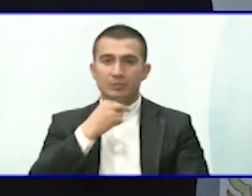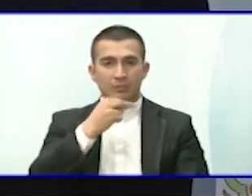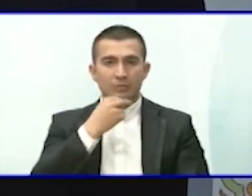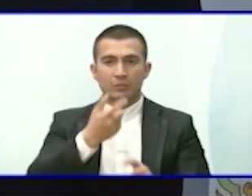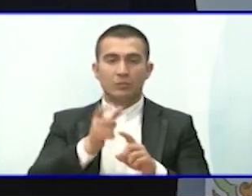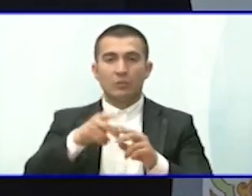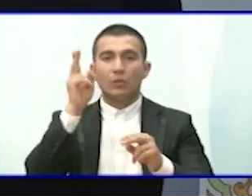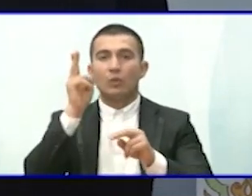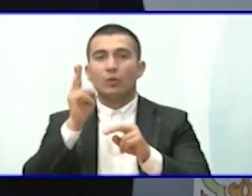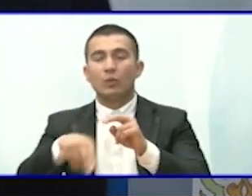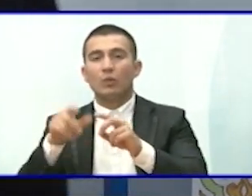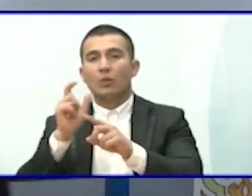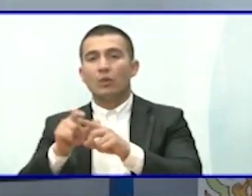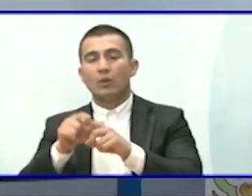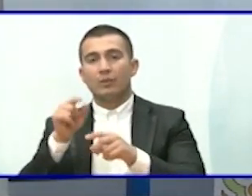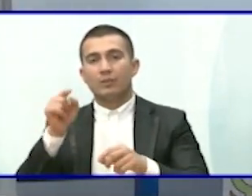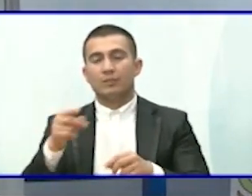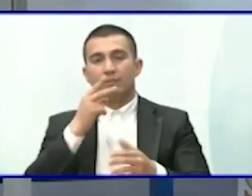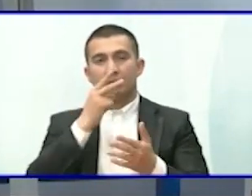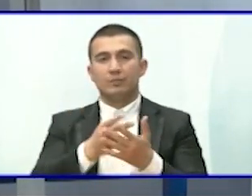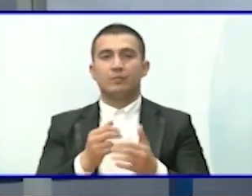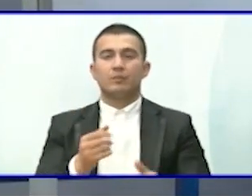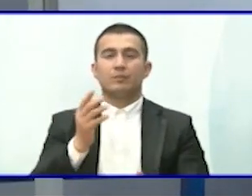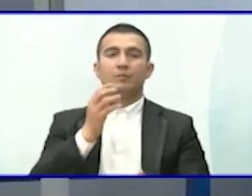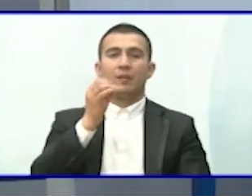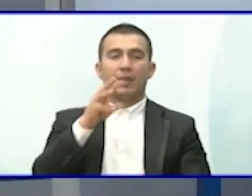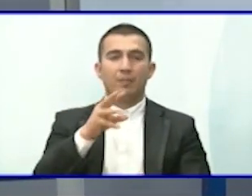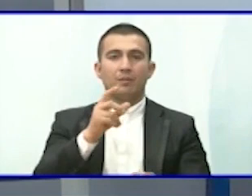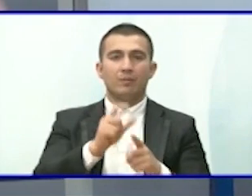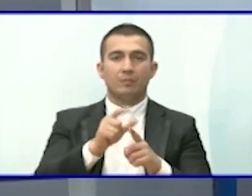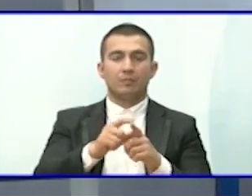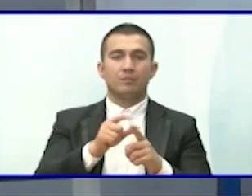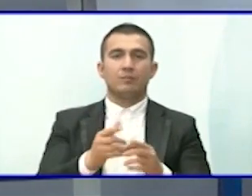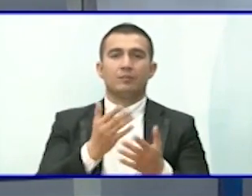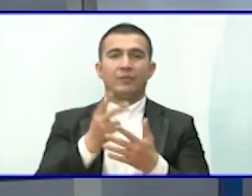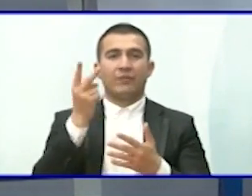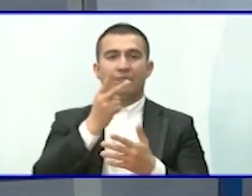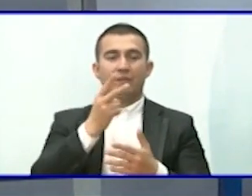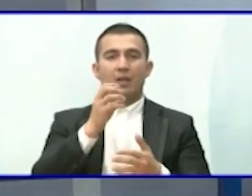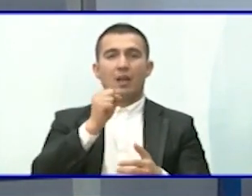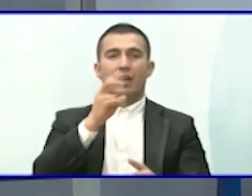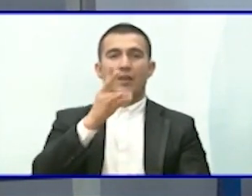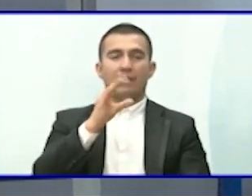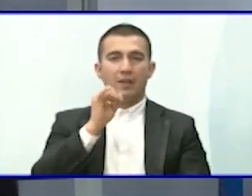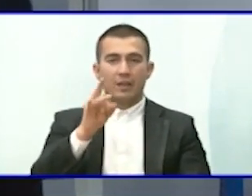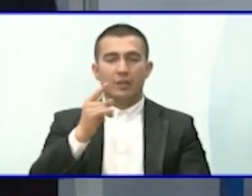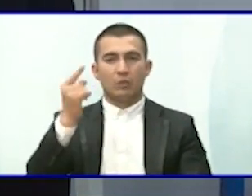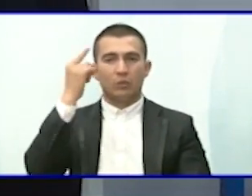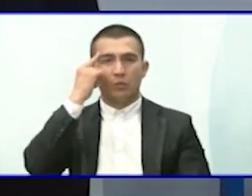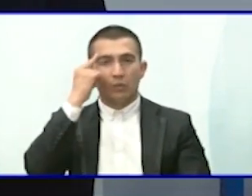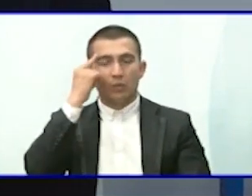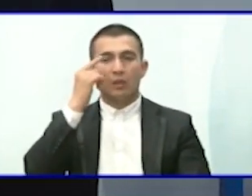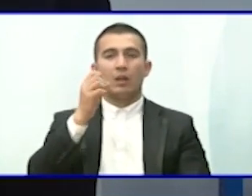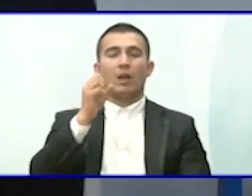окончание существительного и второе предложение анвар думал